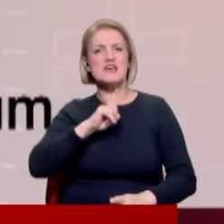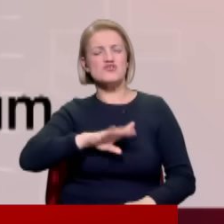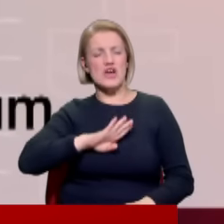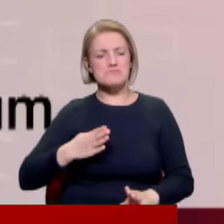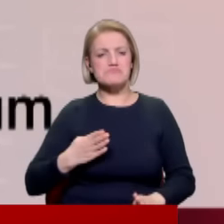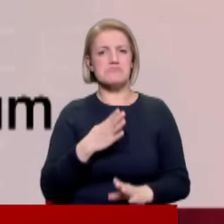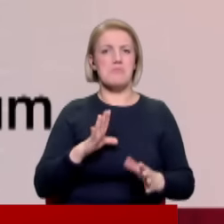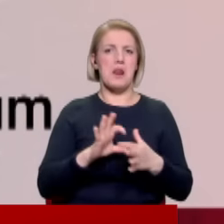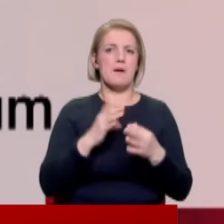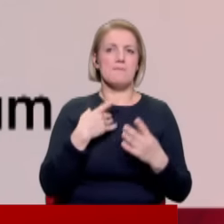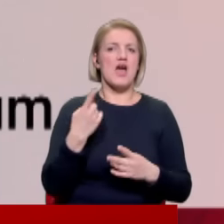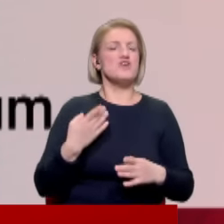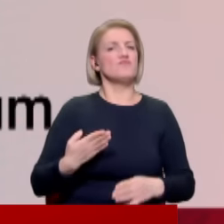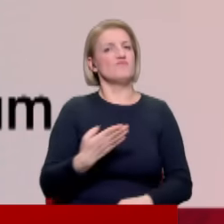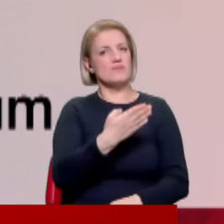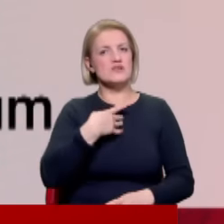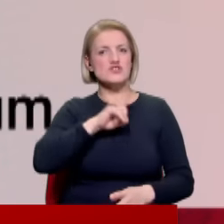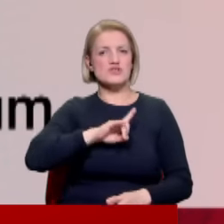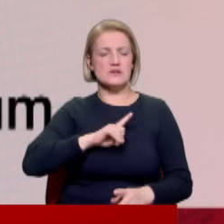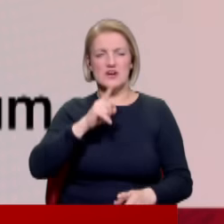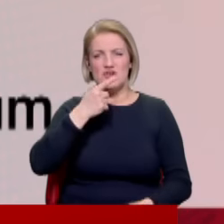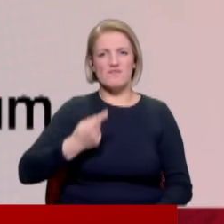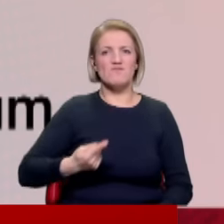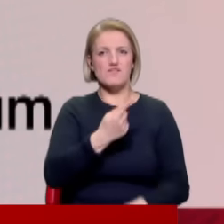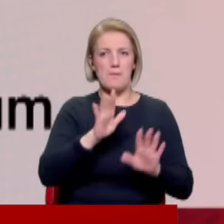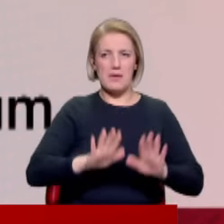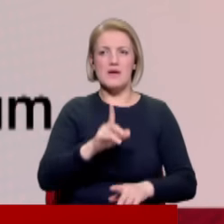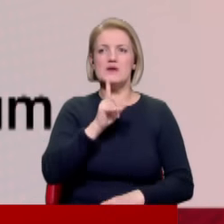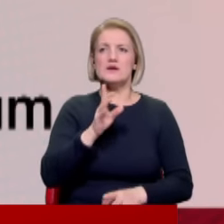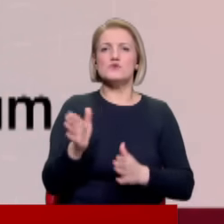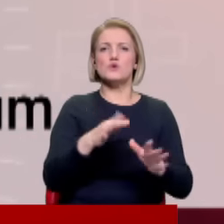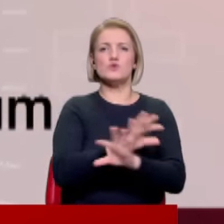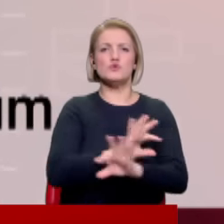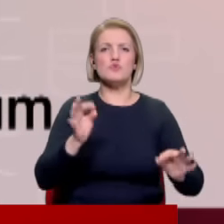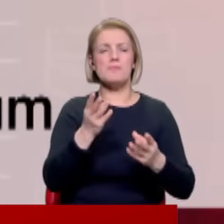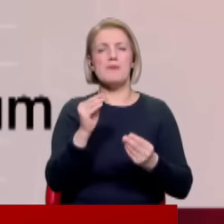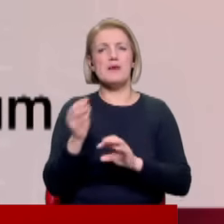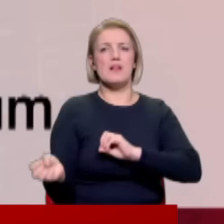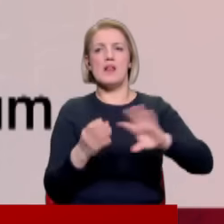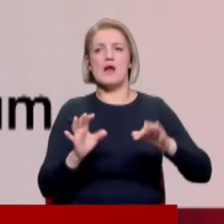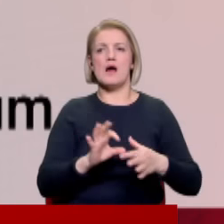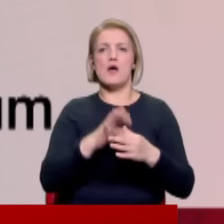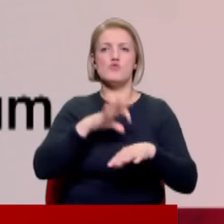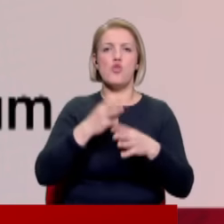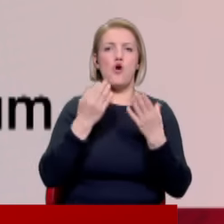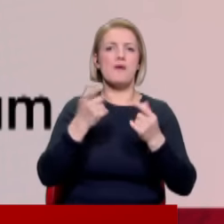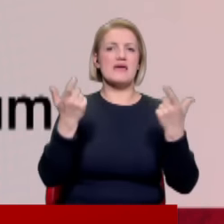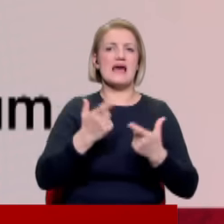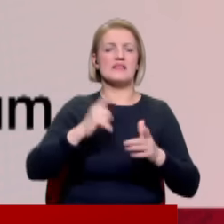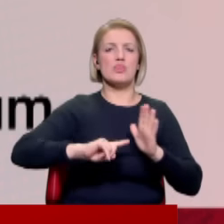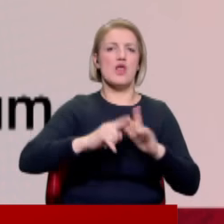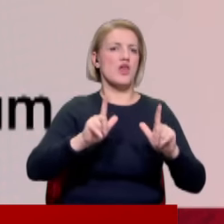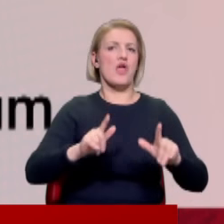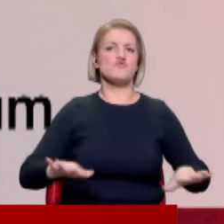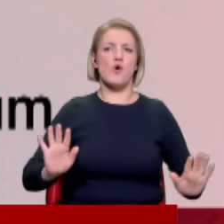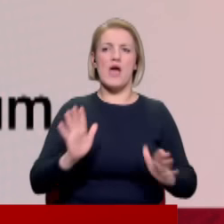şey var. Ben zaten şikayet ettim, 112'ye şikayet ettim. Usulsüz bebek sevkiyatlarıyla ilgili. Doktor olmayan yerde kanıta da